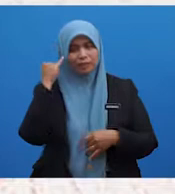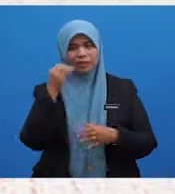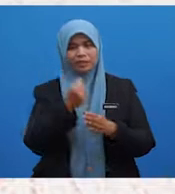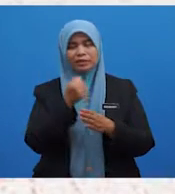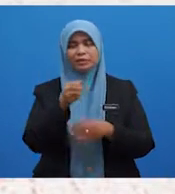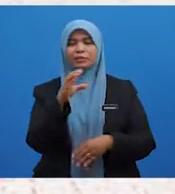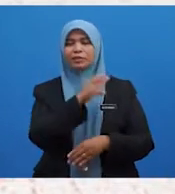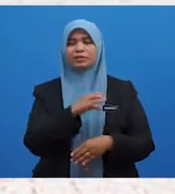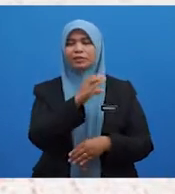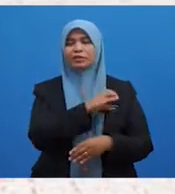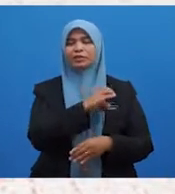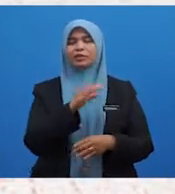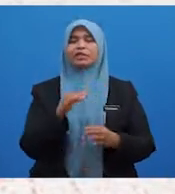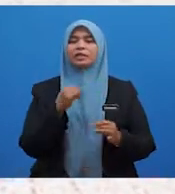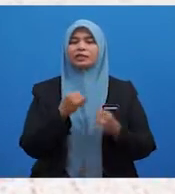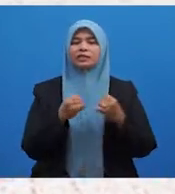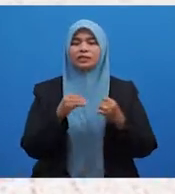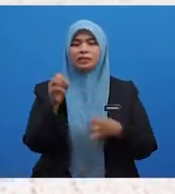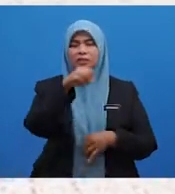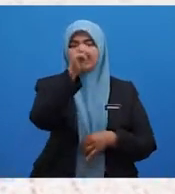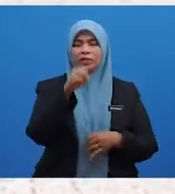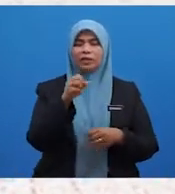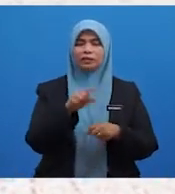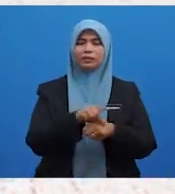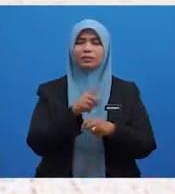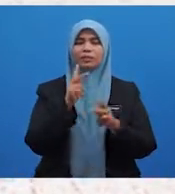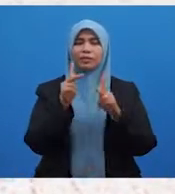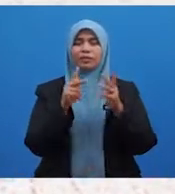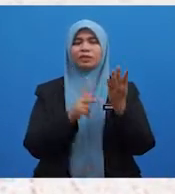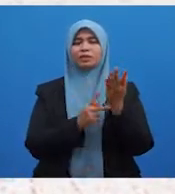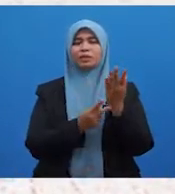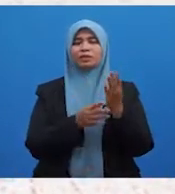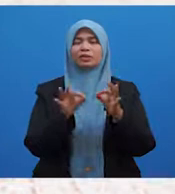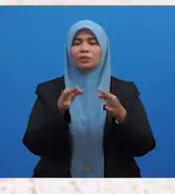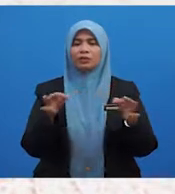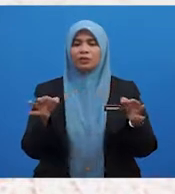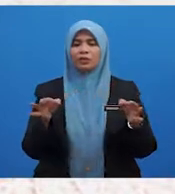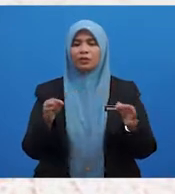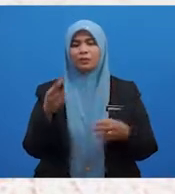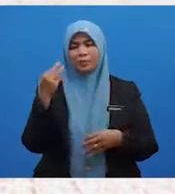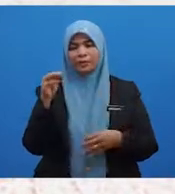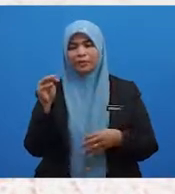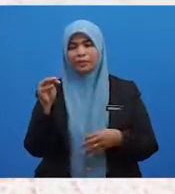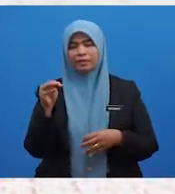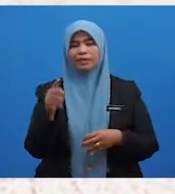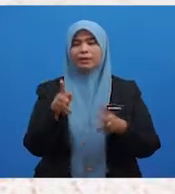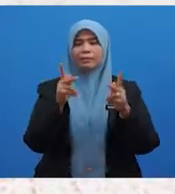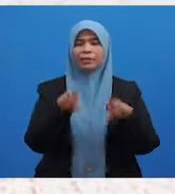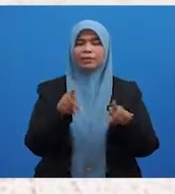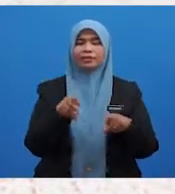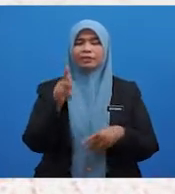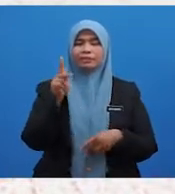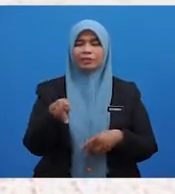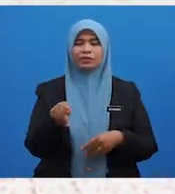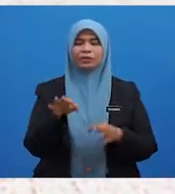ciri. Jika soalan menggunakan kata kunci huraikan, maka